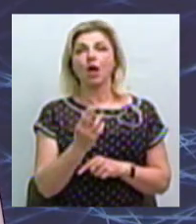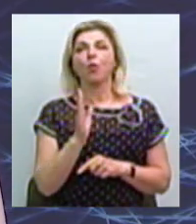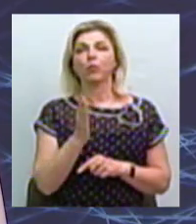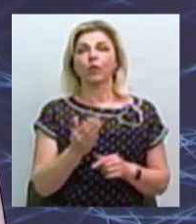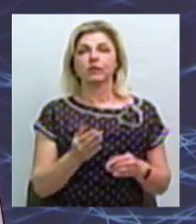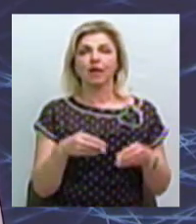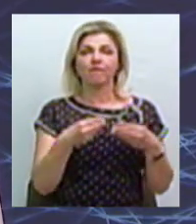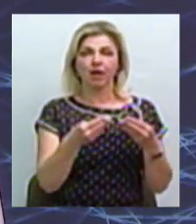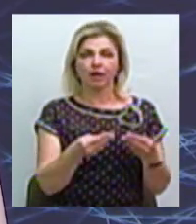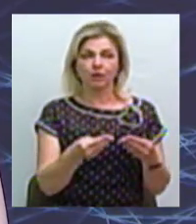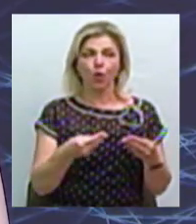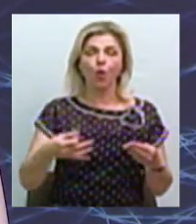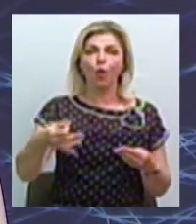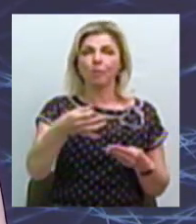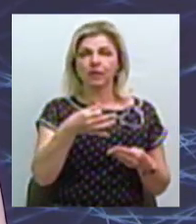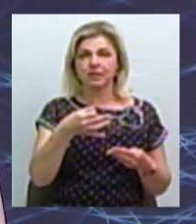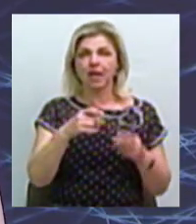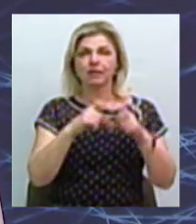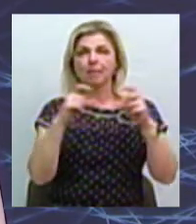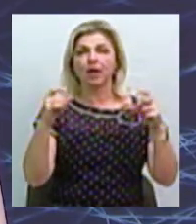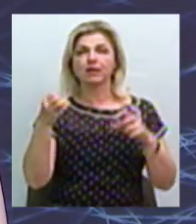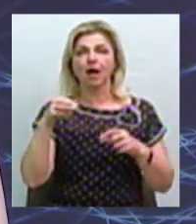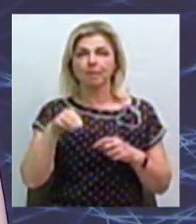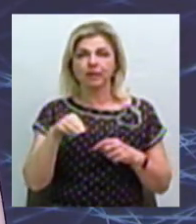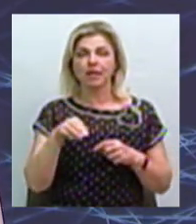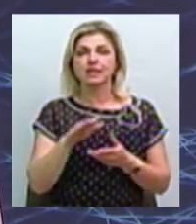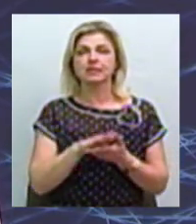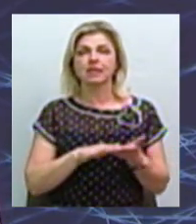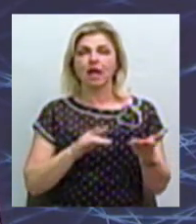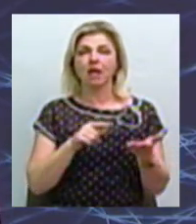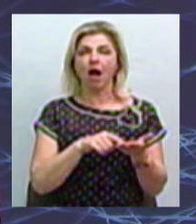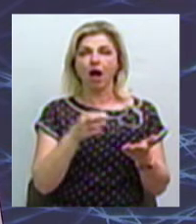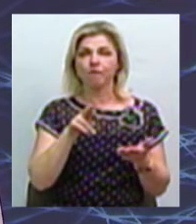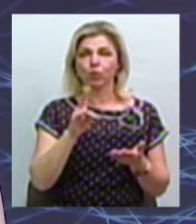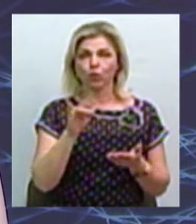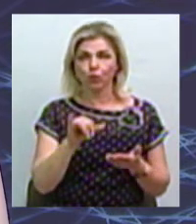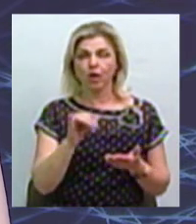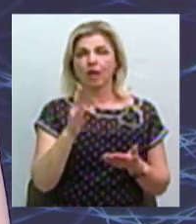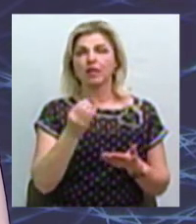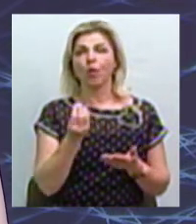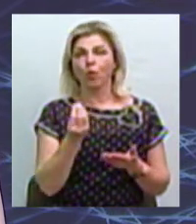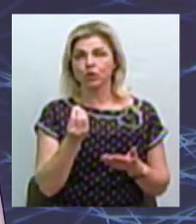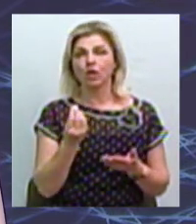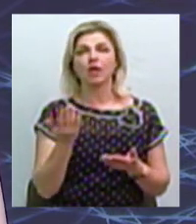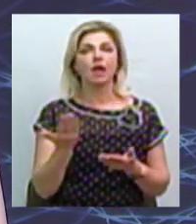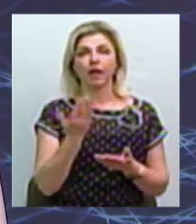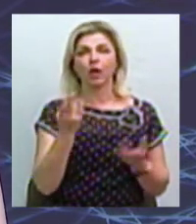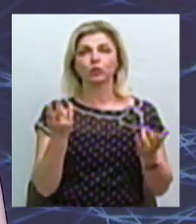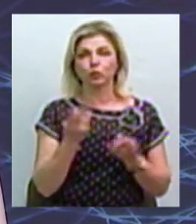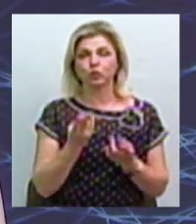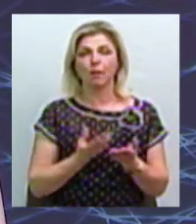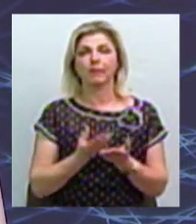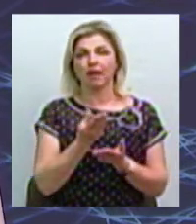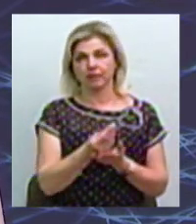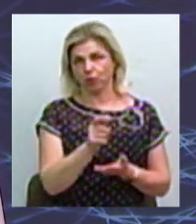надавати обласним департаментам заявку на кошти, які потрібно сплатити